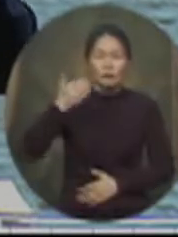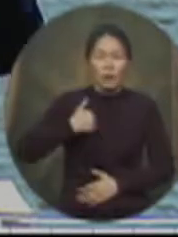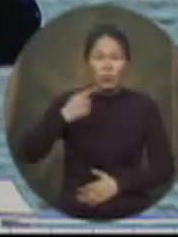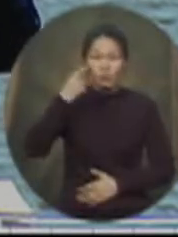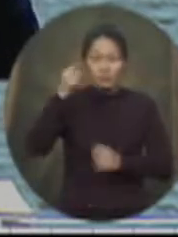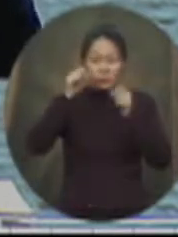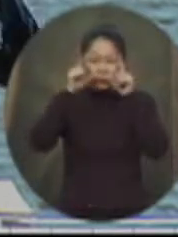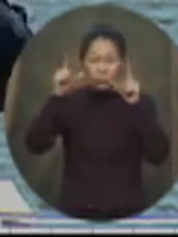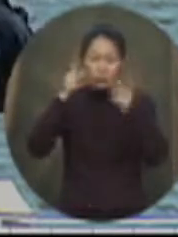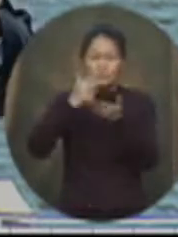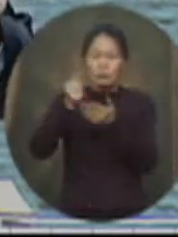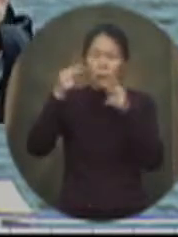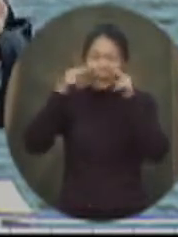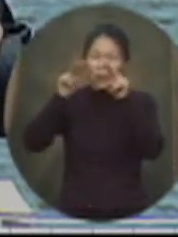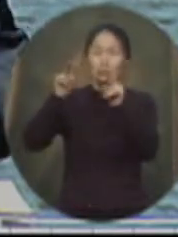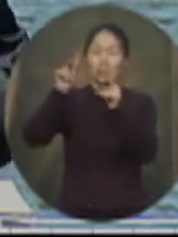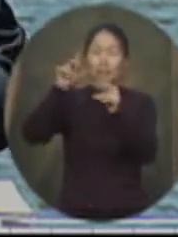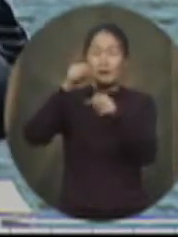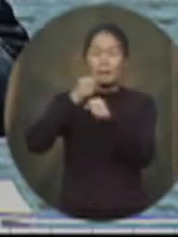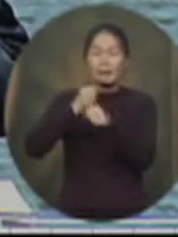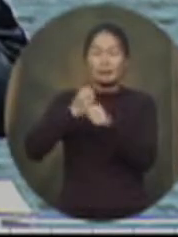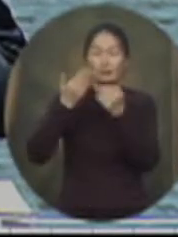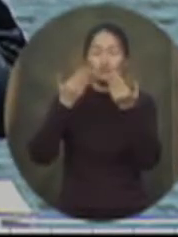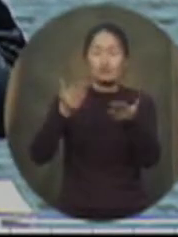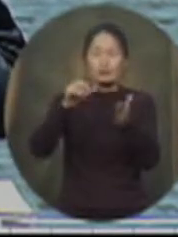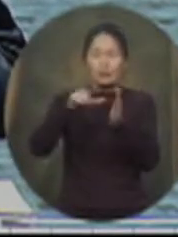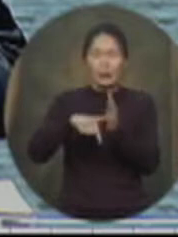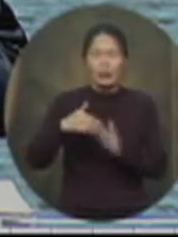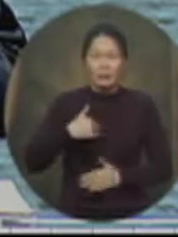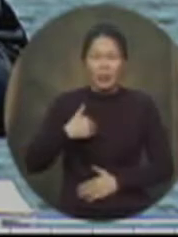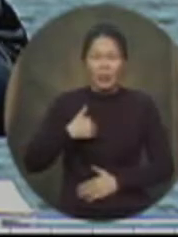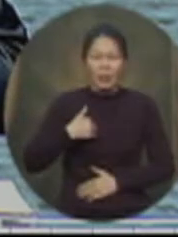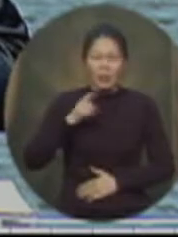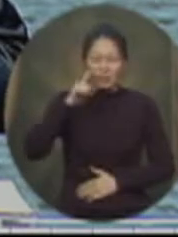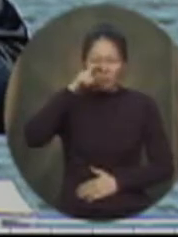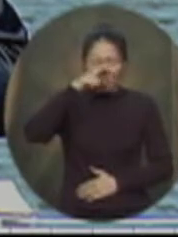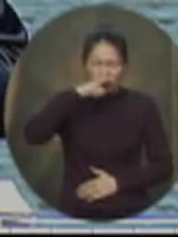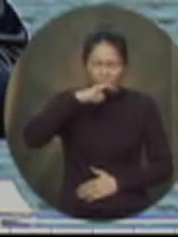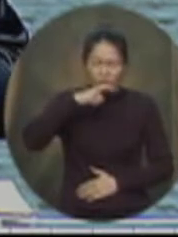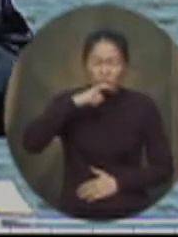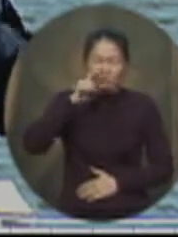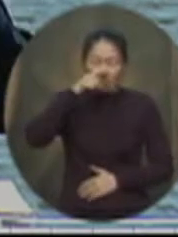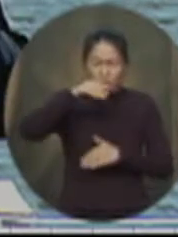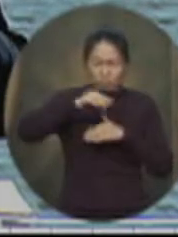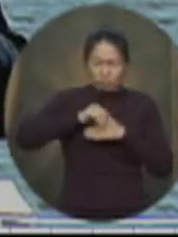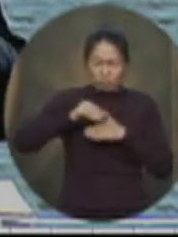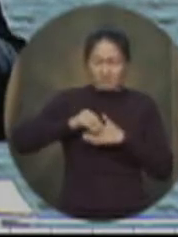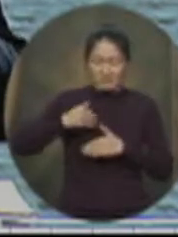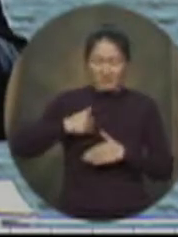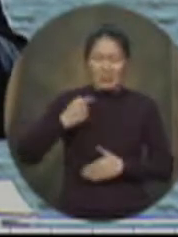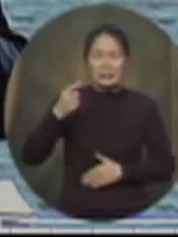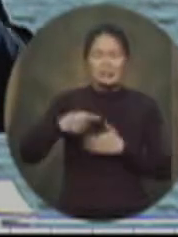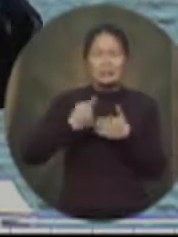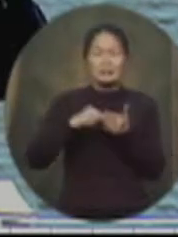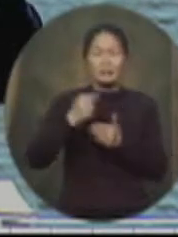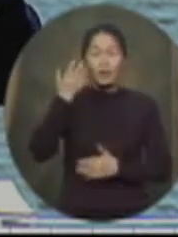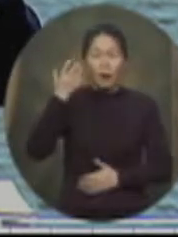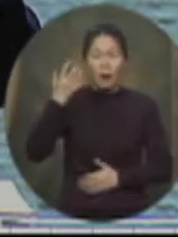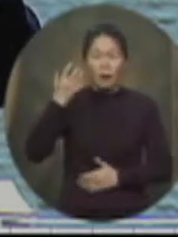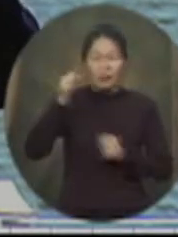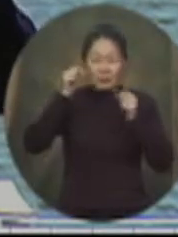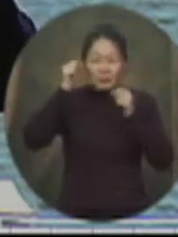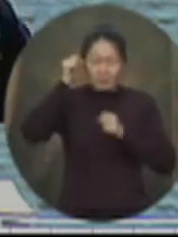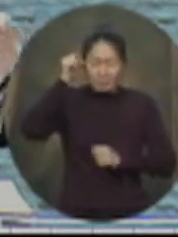열어 주를 바라보게 할 때 비로서 내 더 로 거 때 모든 내 심령이 깨달아 지고 그리고